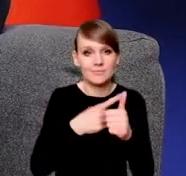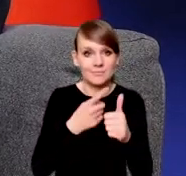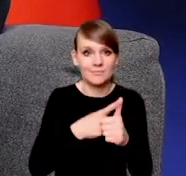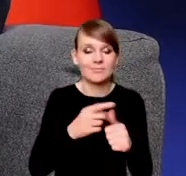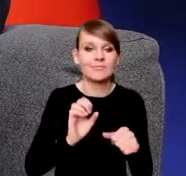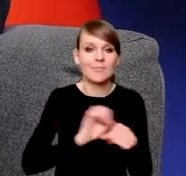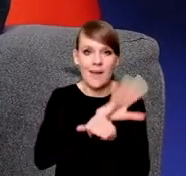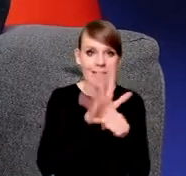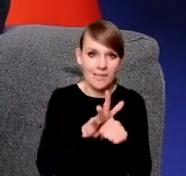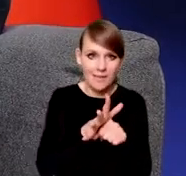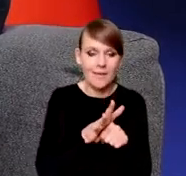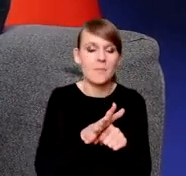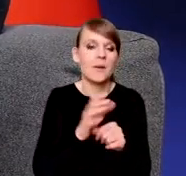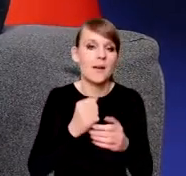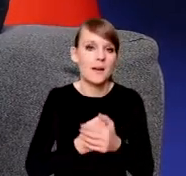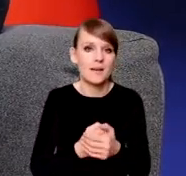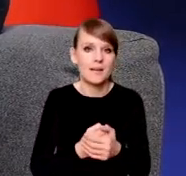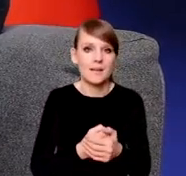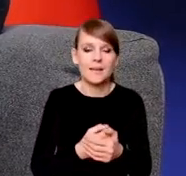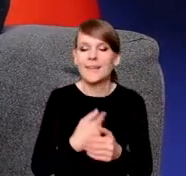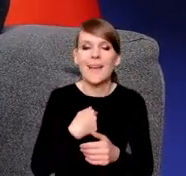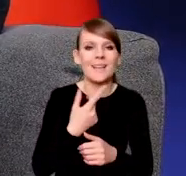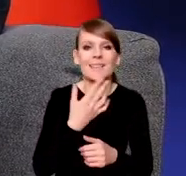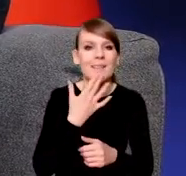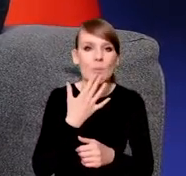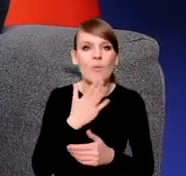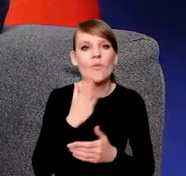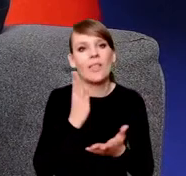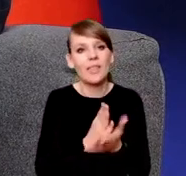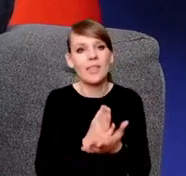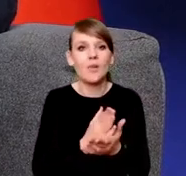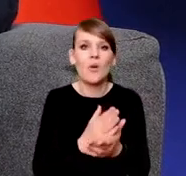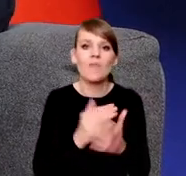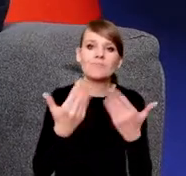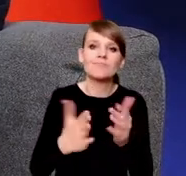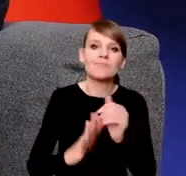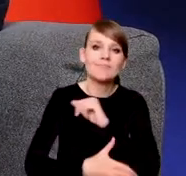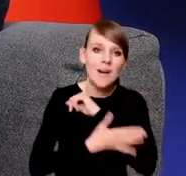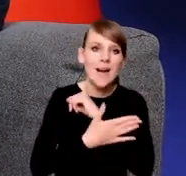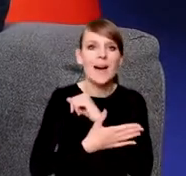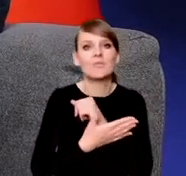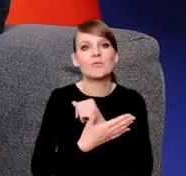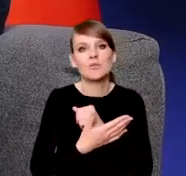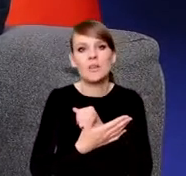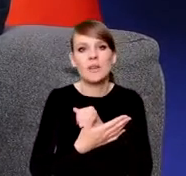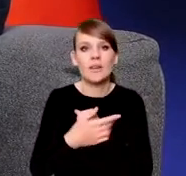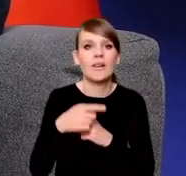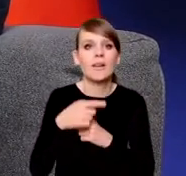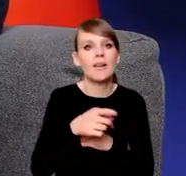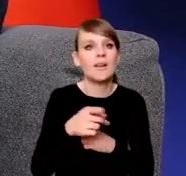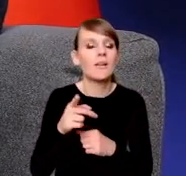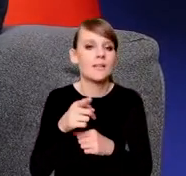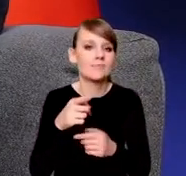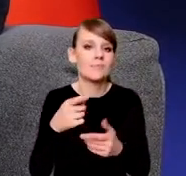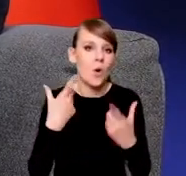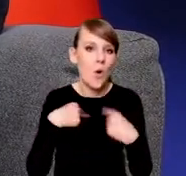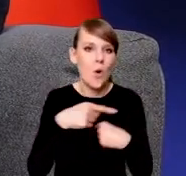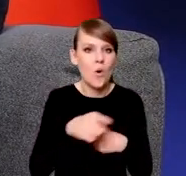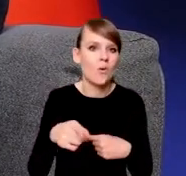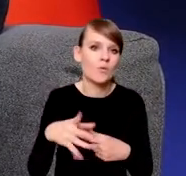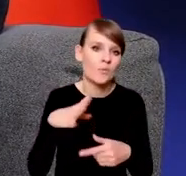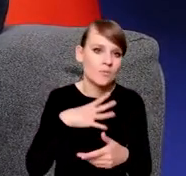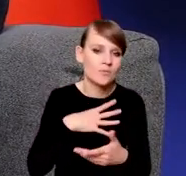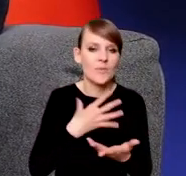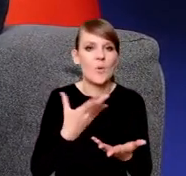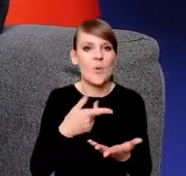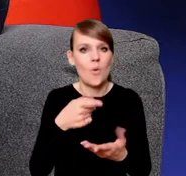COVID-19 i nie mówię tutaj tylko o wsparciu osób, których ta pandemia w sposób bezpośredni dotykała, ale proszę też